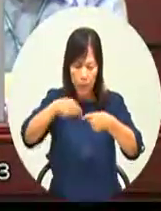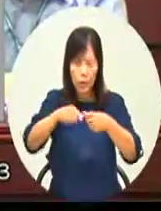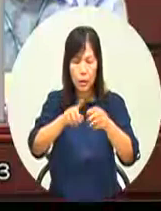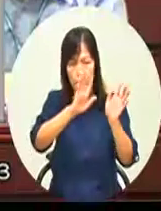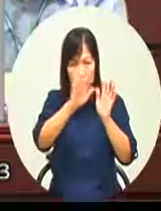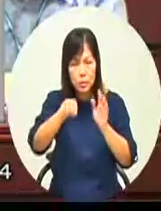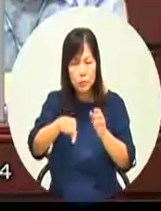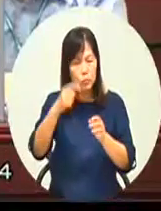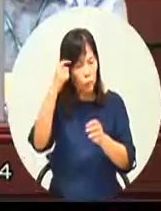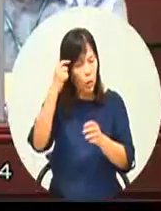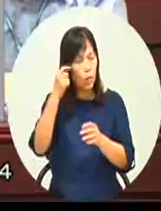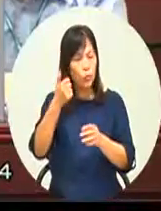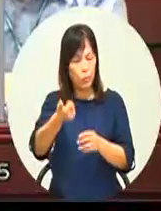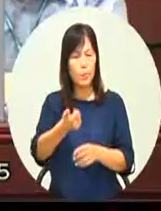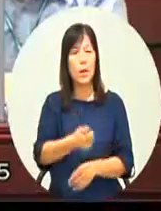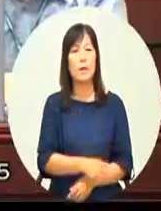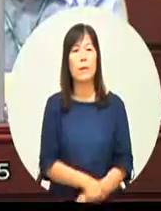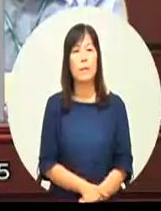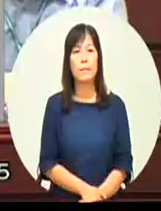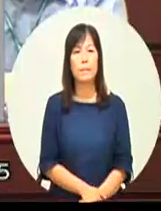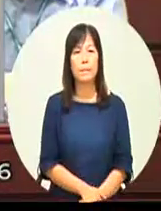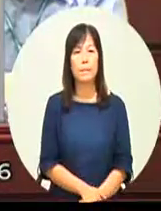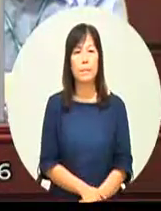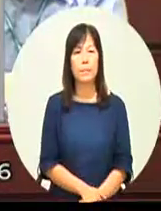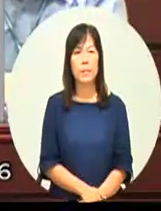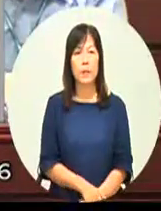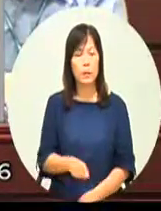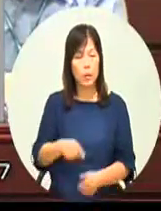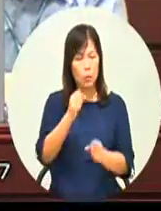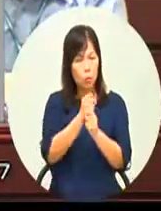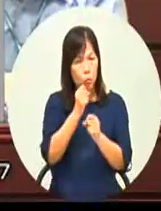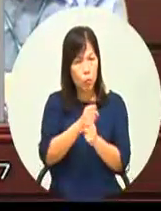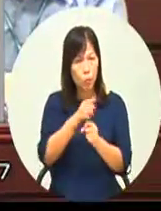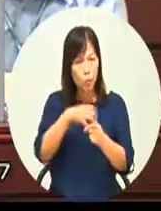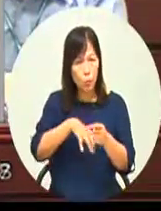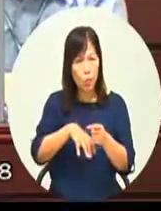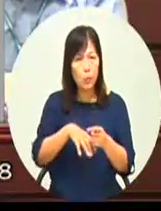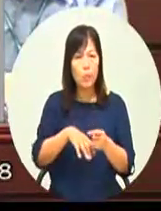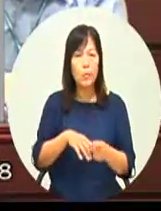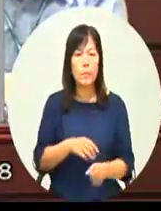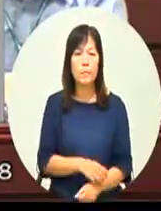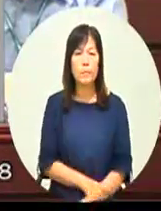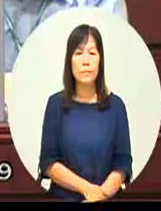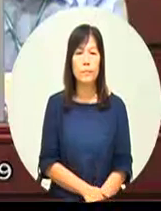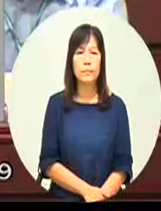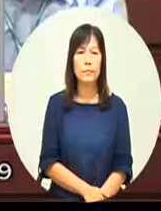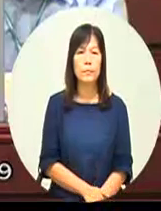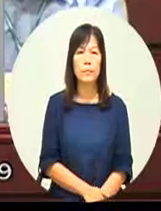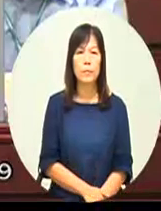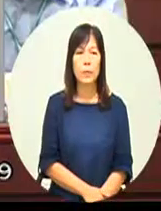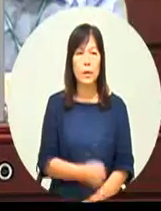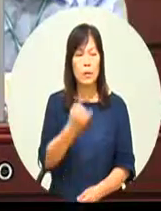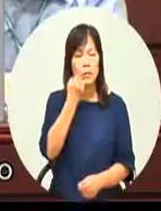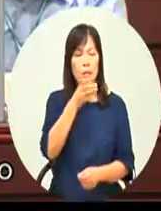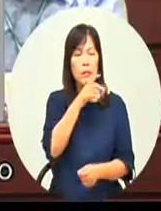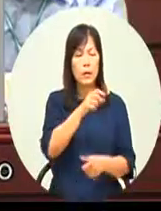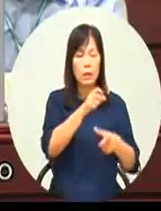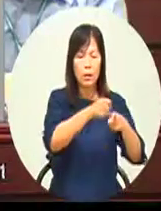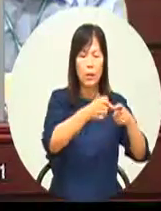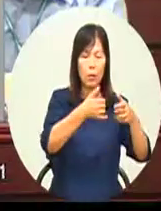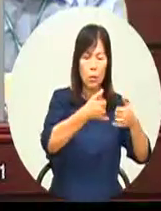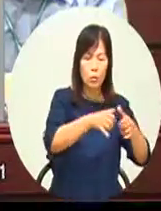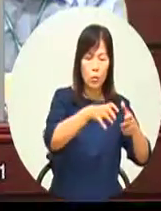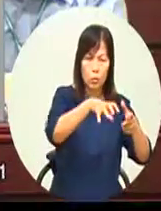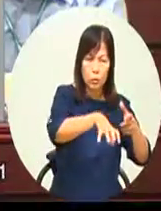个意见是非常的好。那在操作上面呢，我们首先会在公路总局那边要求他们